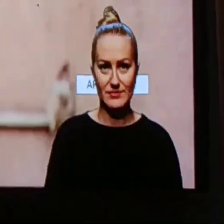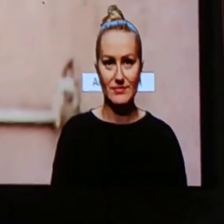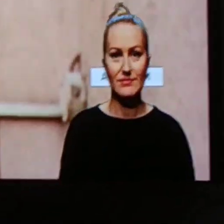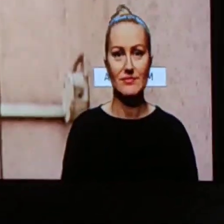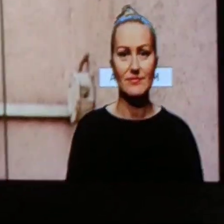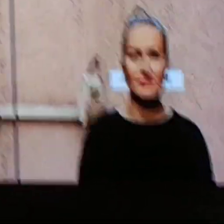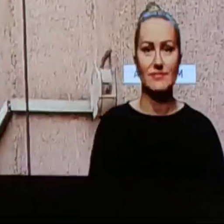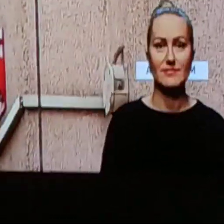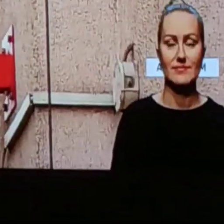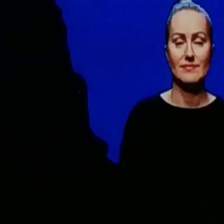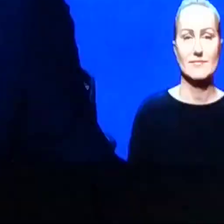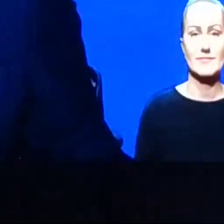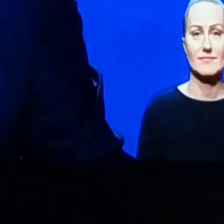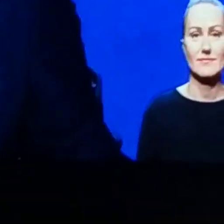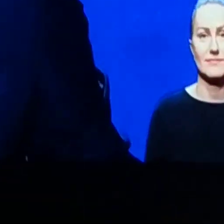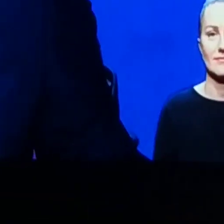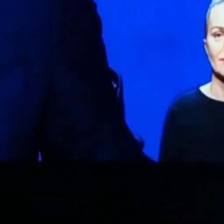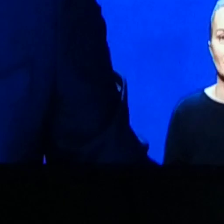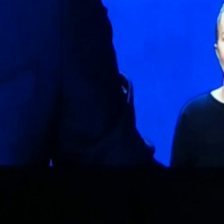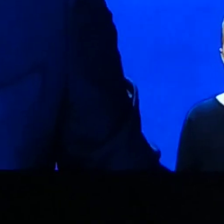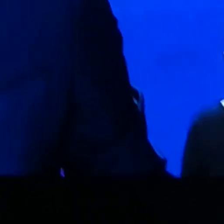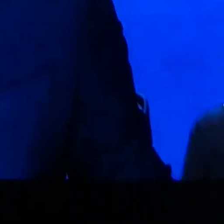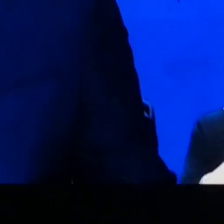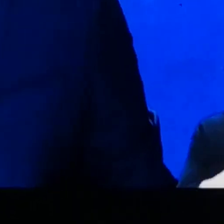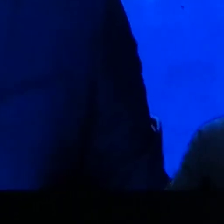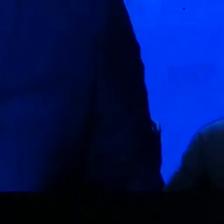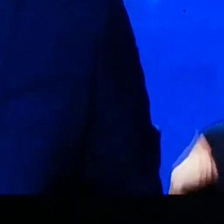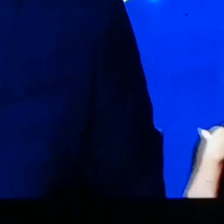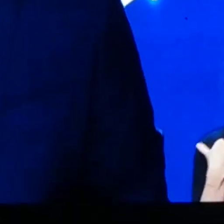Guzek, 19:30. Premier Wielkiej Brytanii i szef NATO w Polsce.